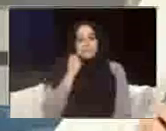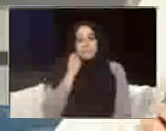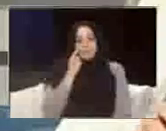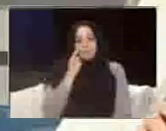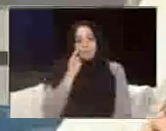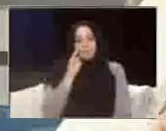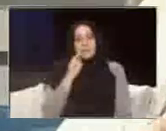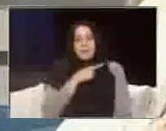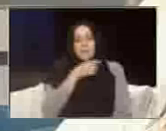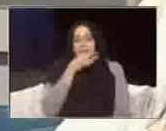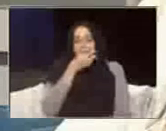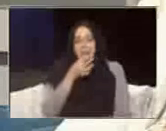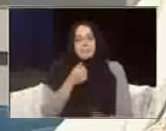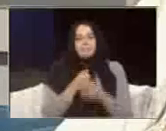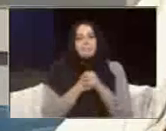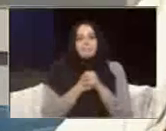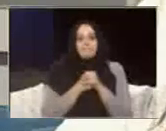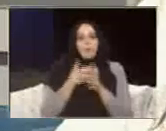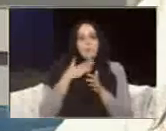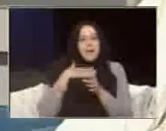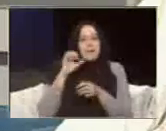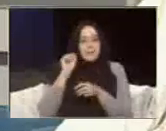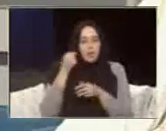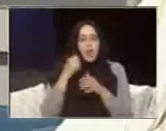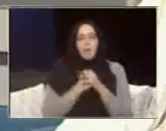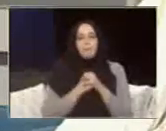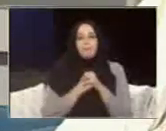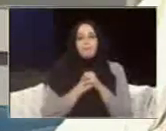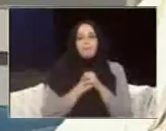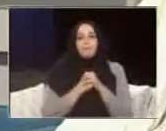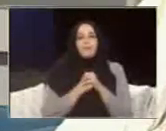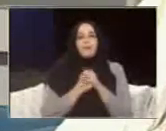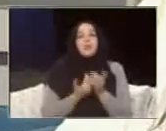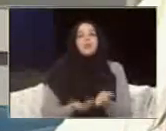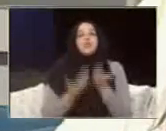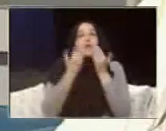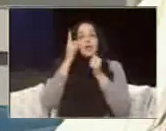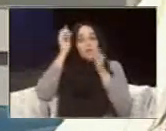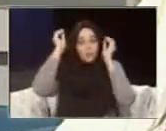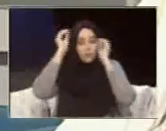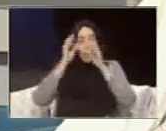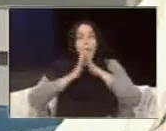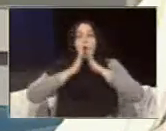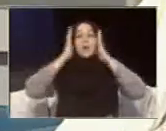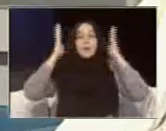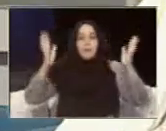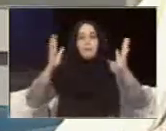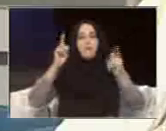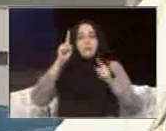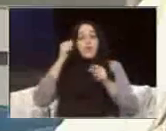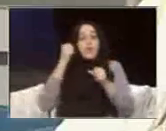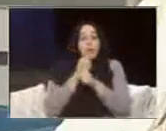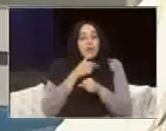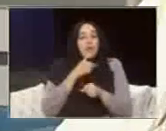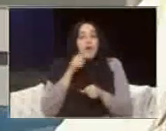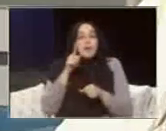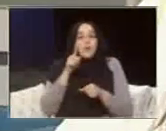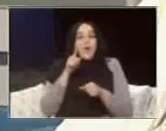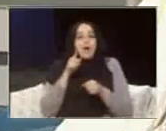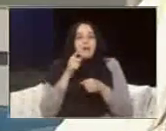نعم. اخت ورده، اولا انت رب يعطيك الاجر العظيم على النيه